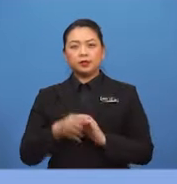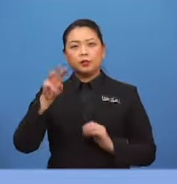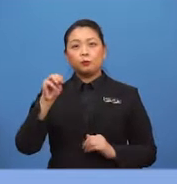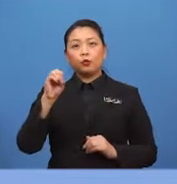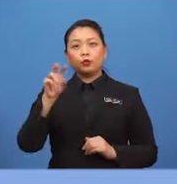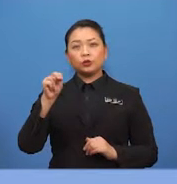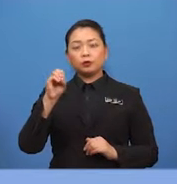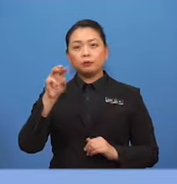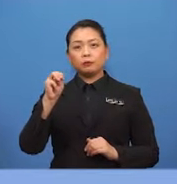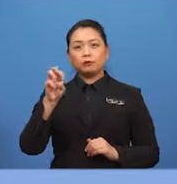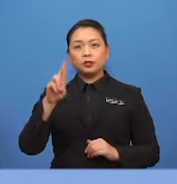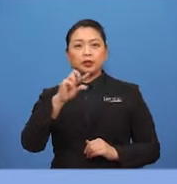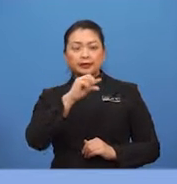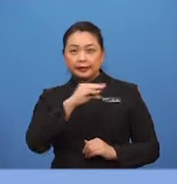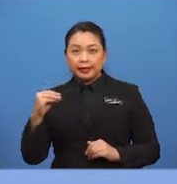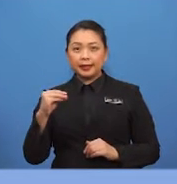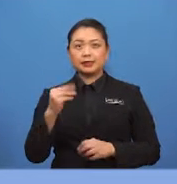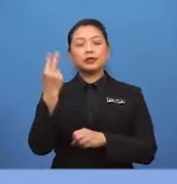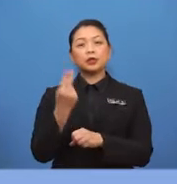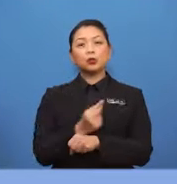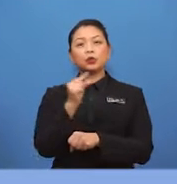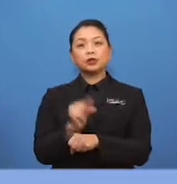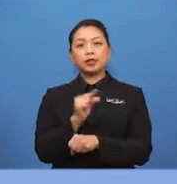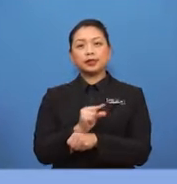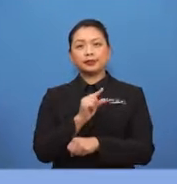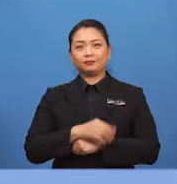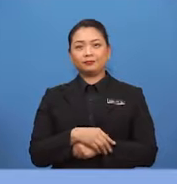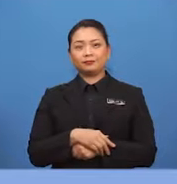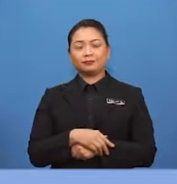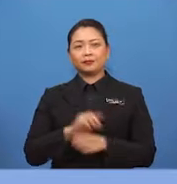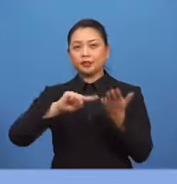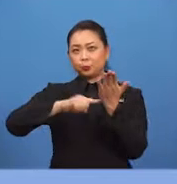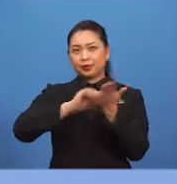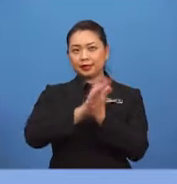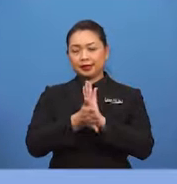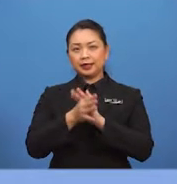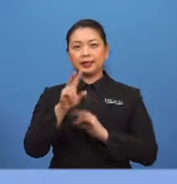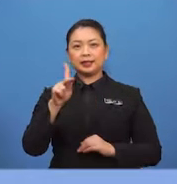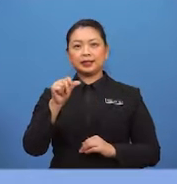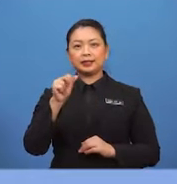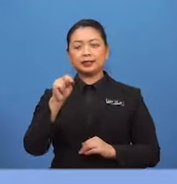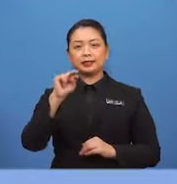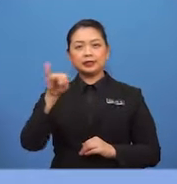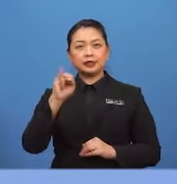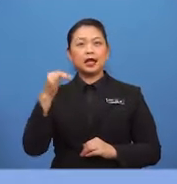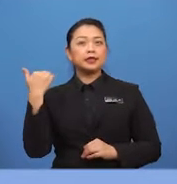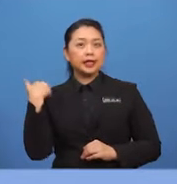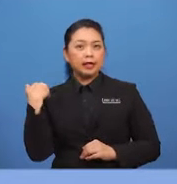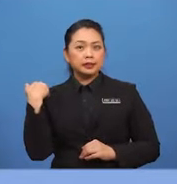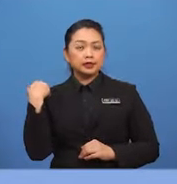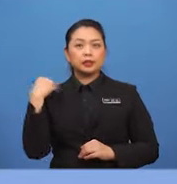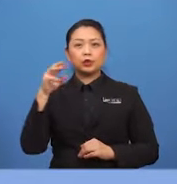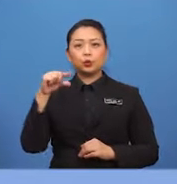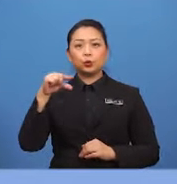monomer dan kegunaannya. Polimer semula jadi bagi kanji terdiri daripada monomer